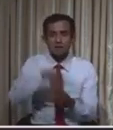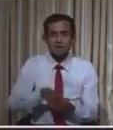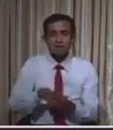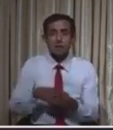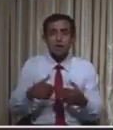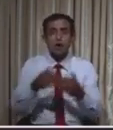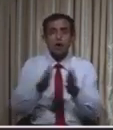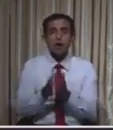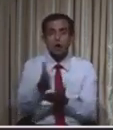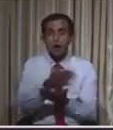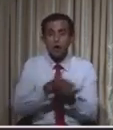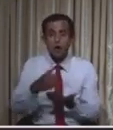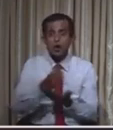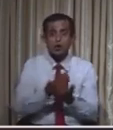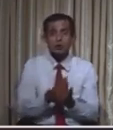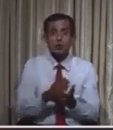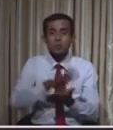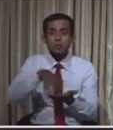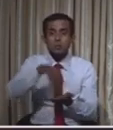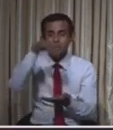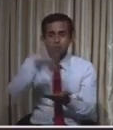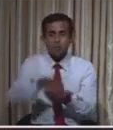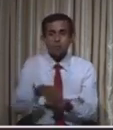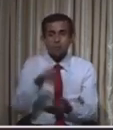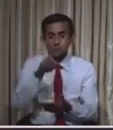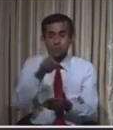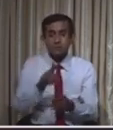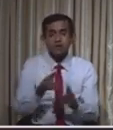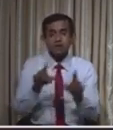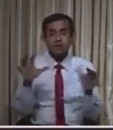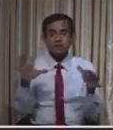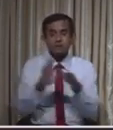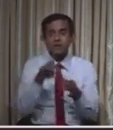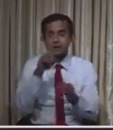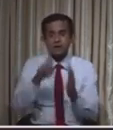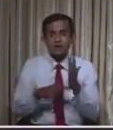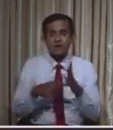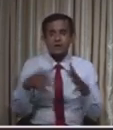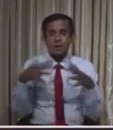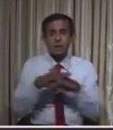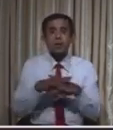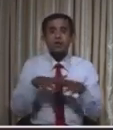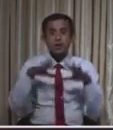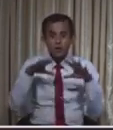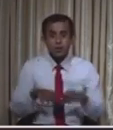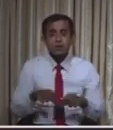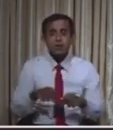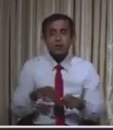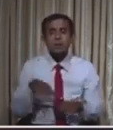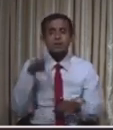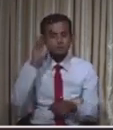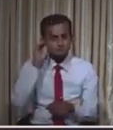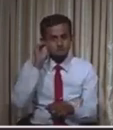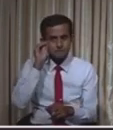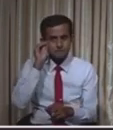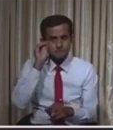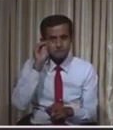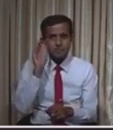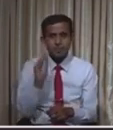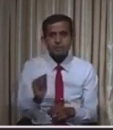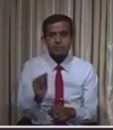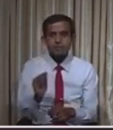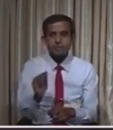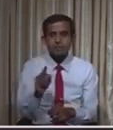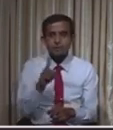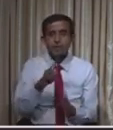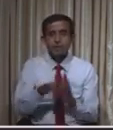සියලු ජනවර්ගයන්ට පොදුවේ බලපාන කාරණා හා සම්බන්ධව එක නීතියකට අපි යටත් විය යුතුයි කියන කාරණේ අපි පිළිගන්නවා. නමුත් මේ